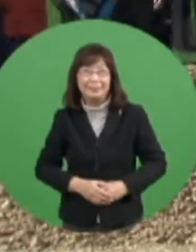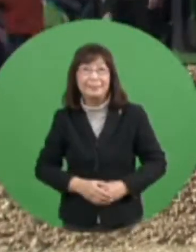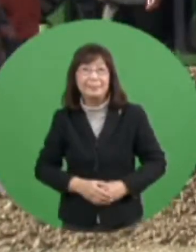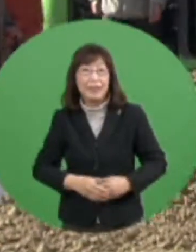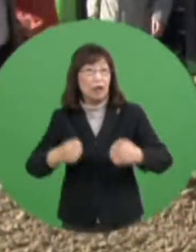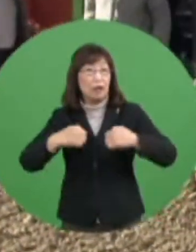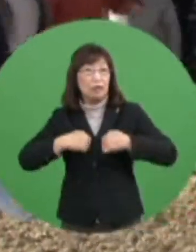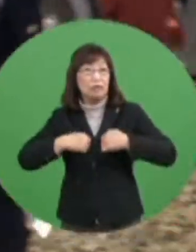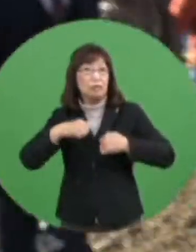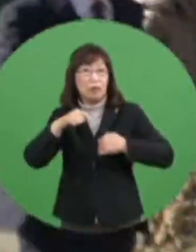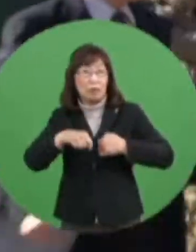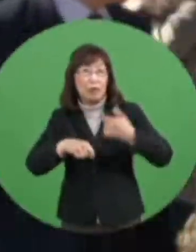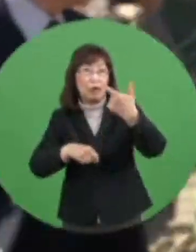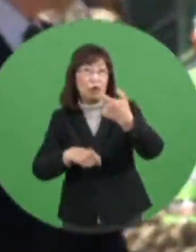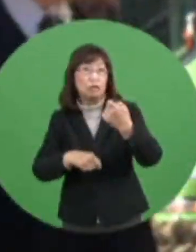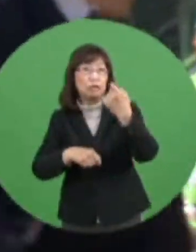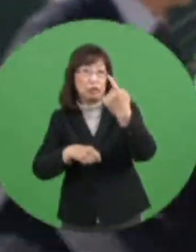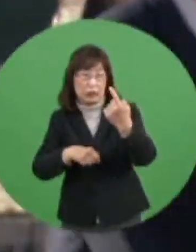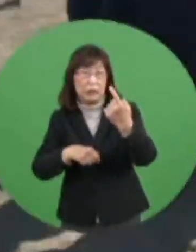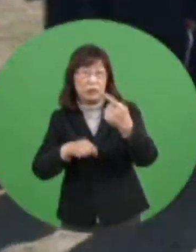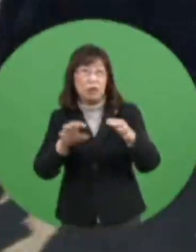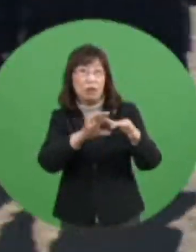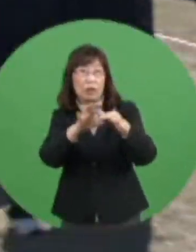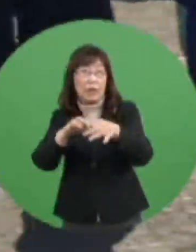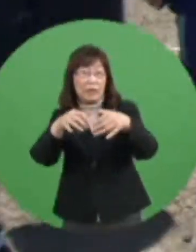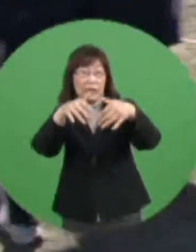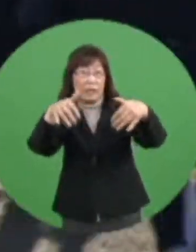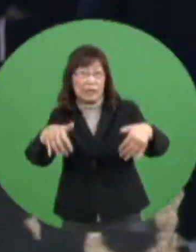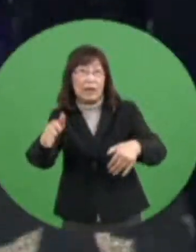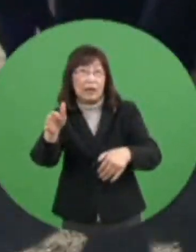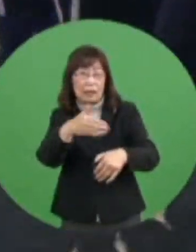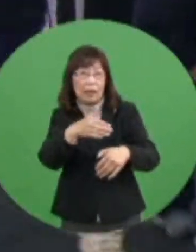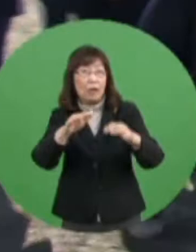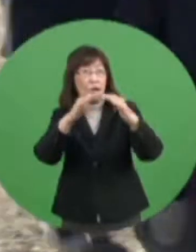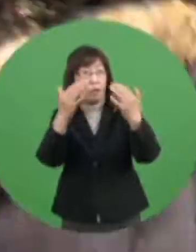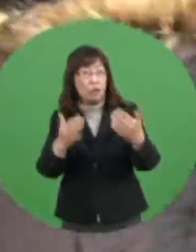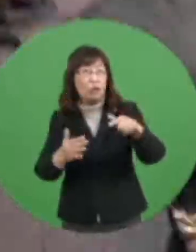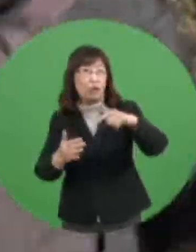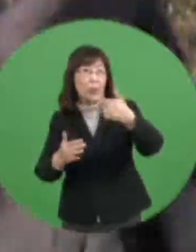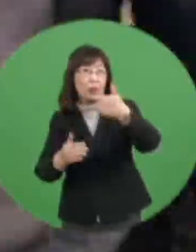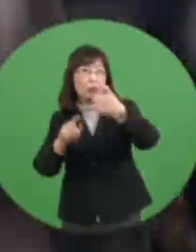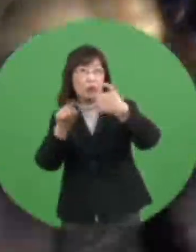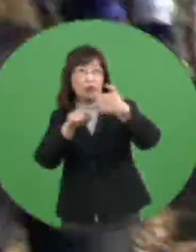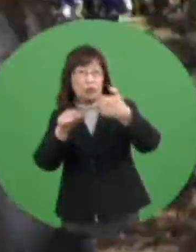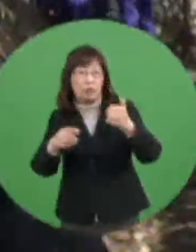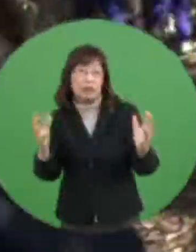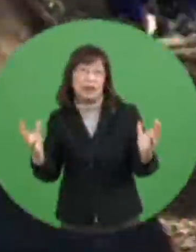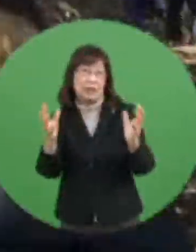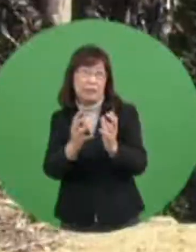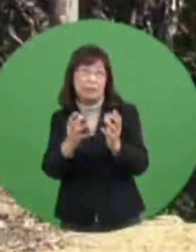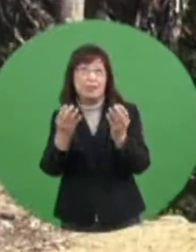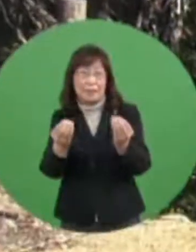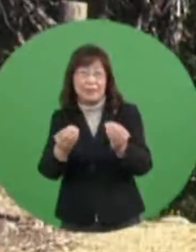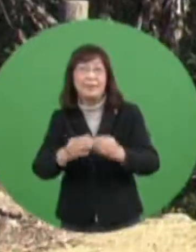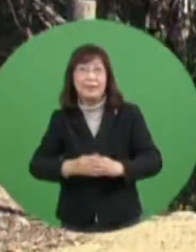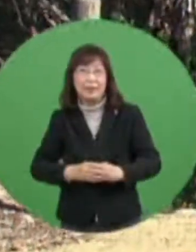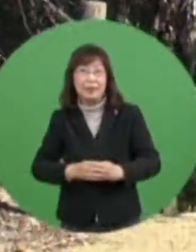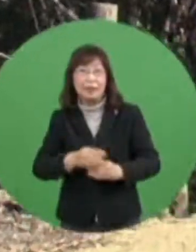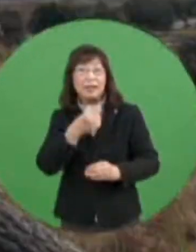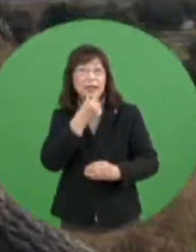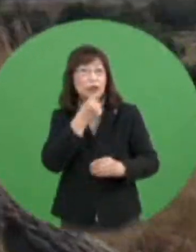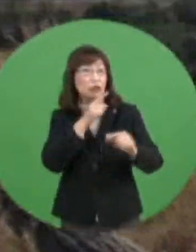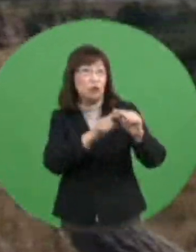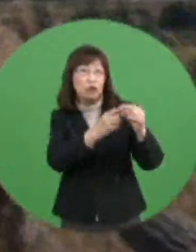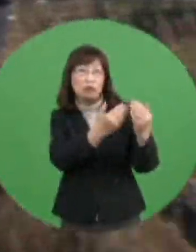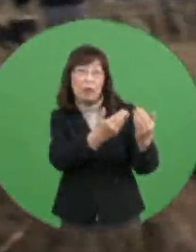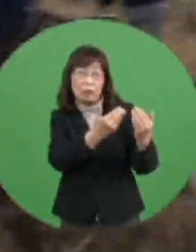訓練には61の防災関係機関などからおよそ650人が参加しました。宍喰中学校